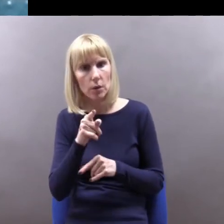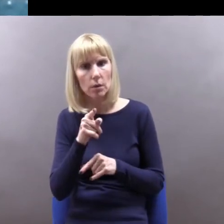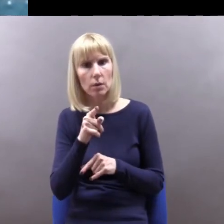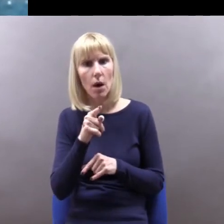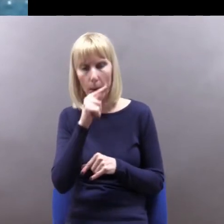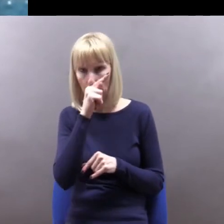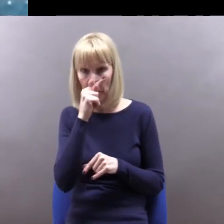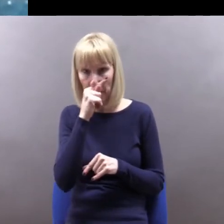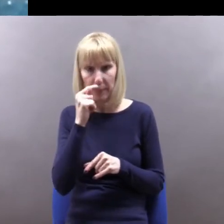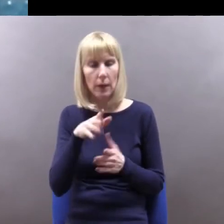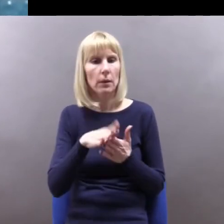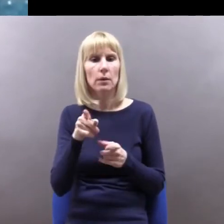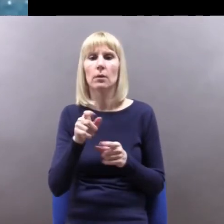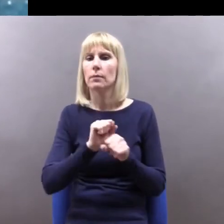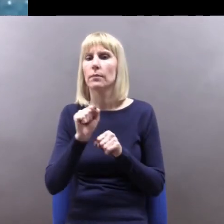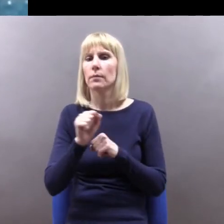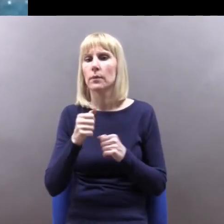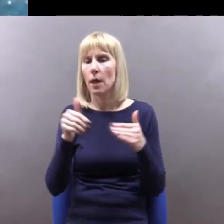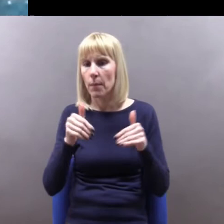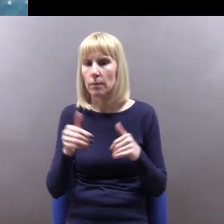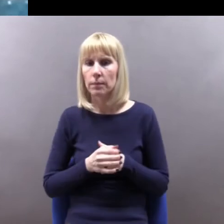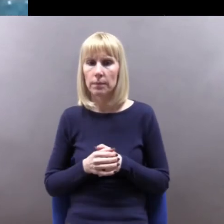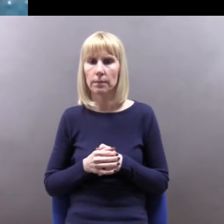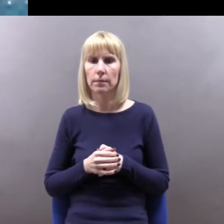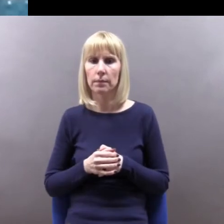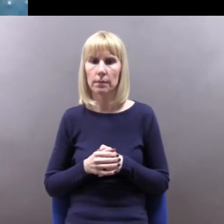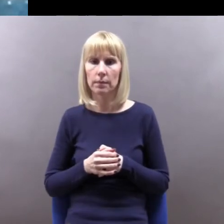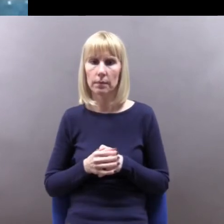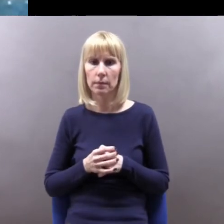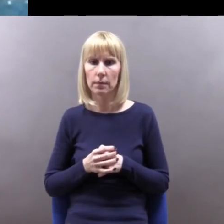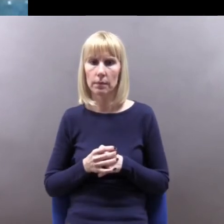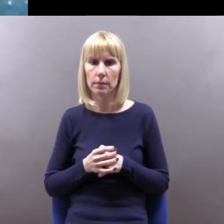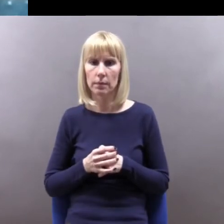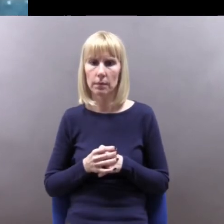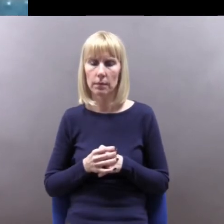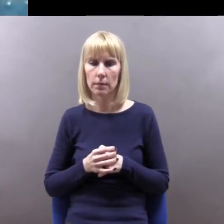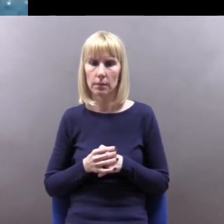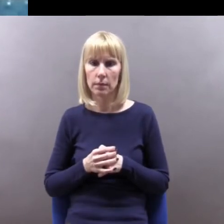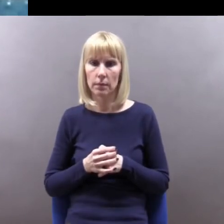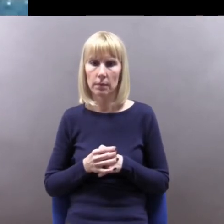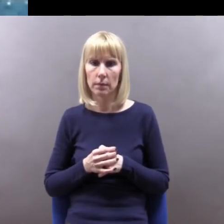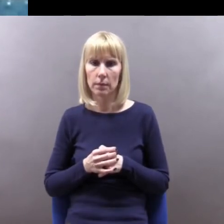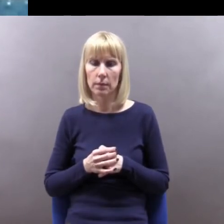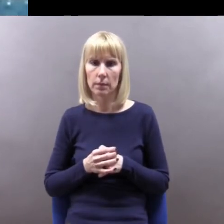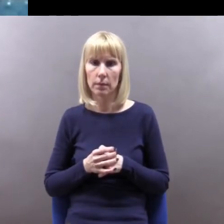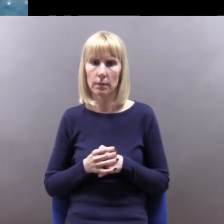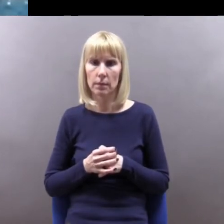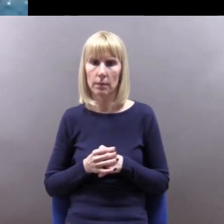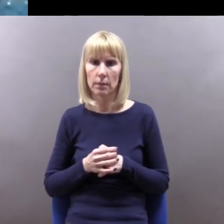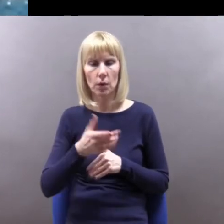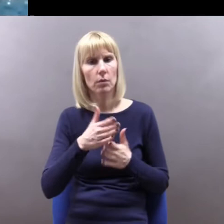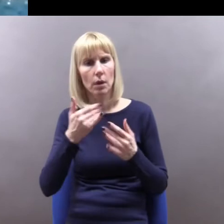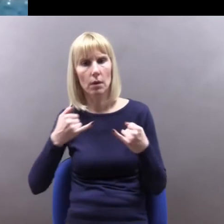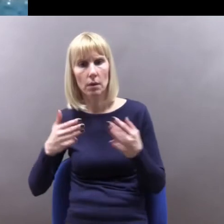platformy, jak się nie da innej. Jeżeli już macie, jest ta platforma, gdzieś tam z tyłu budynku,